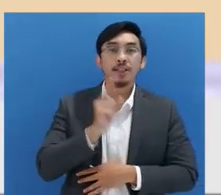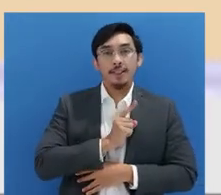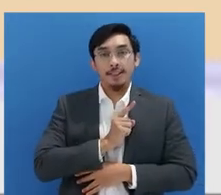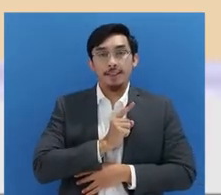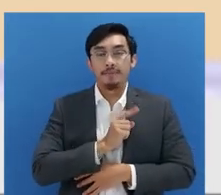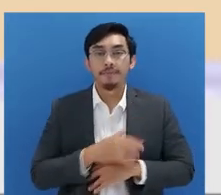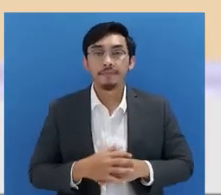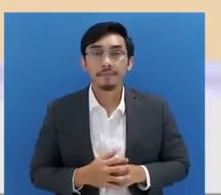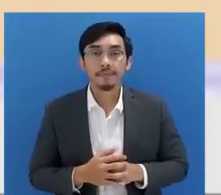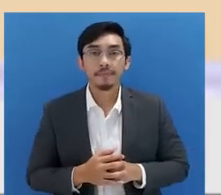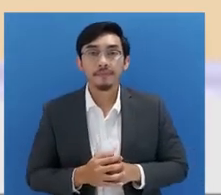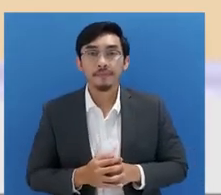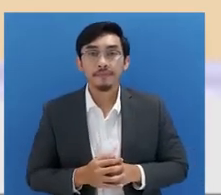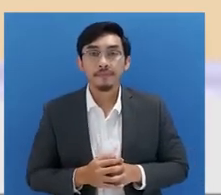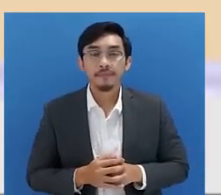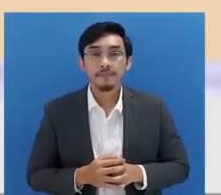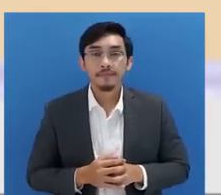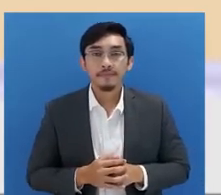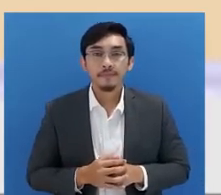dan atau ia alami sendiri.